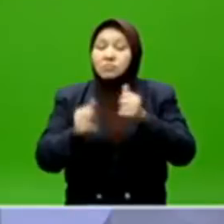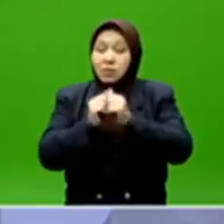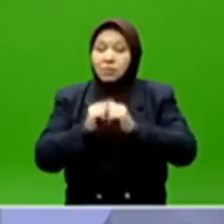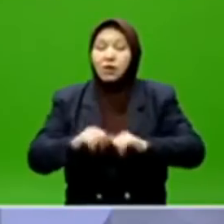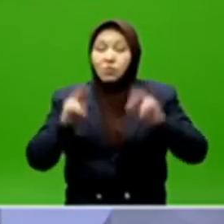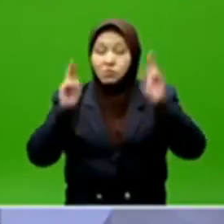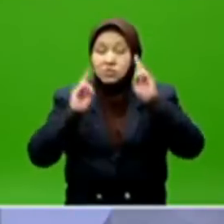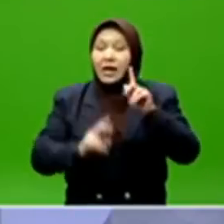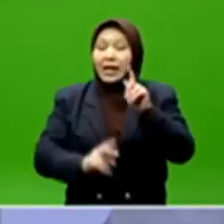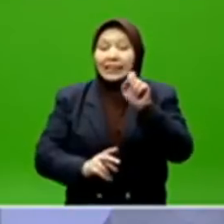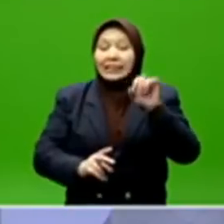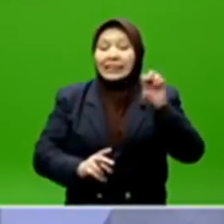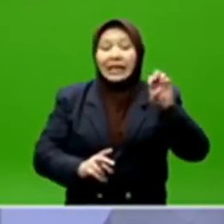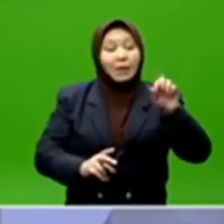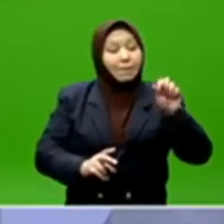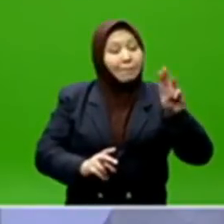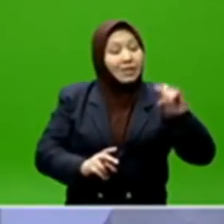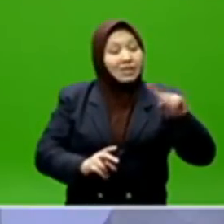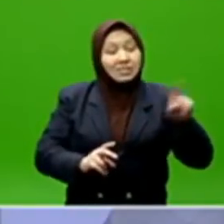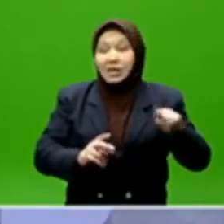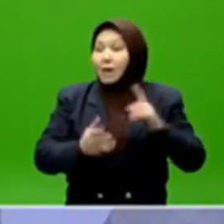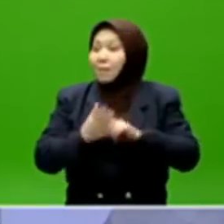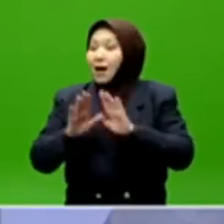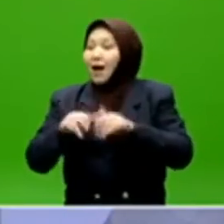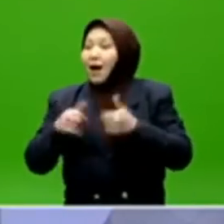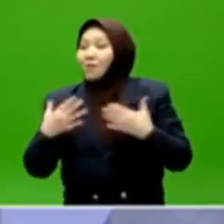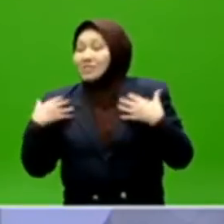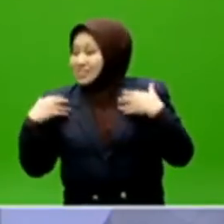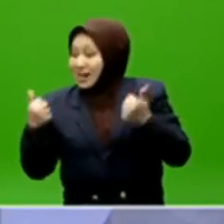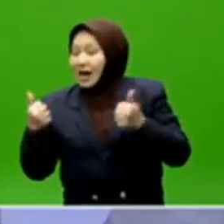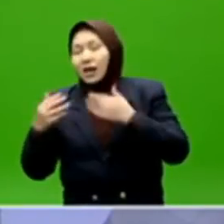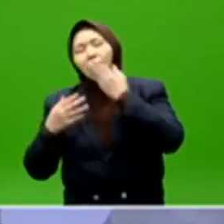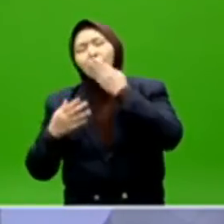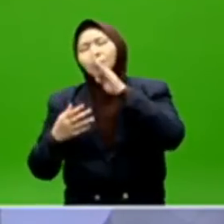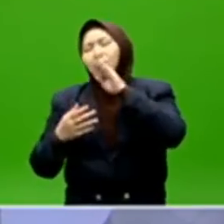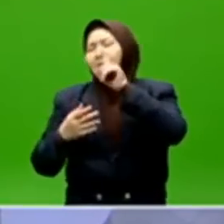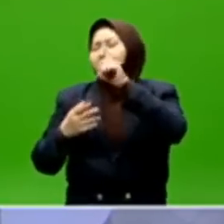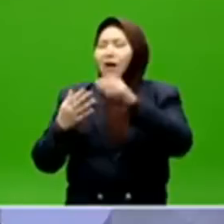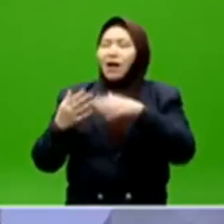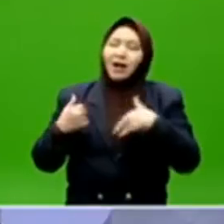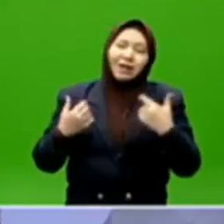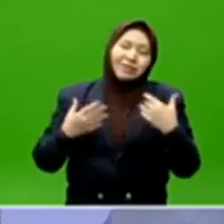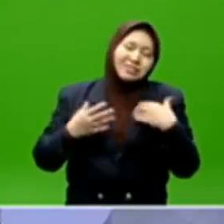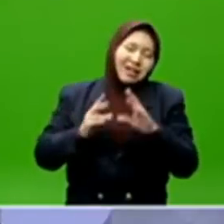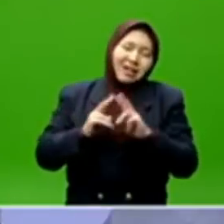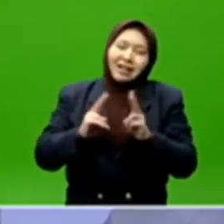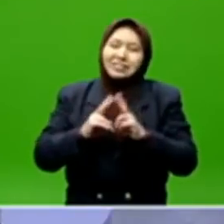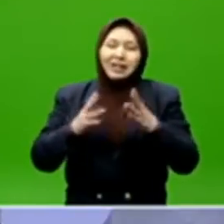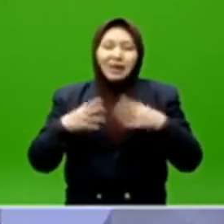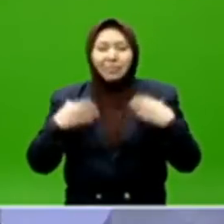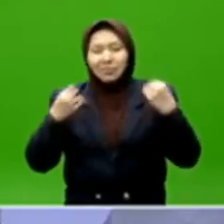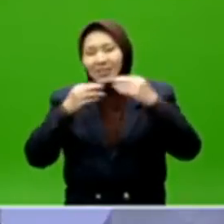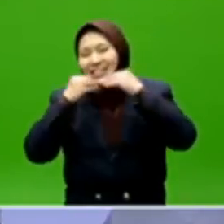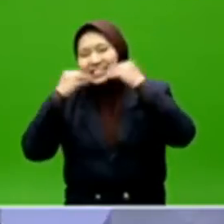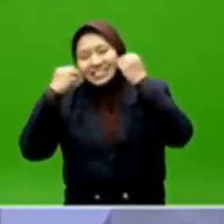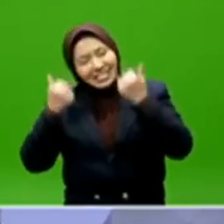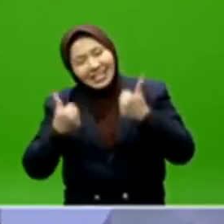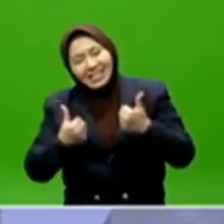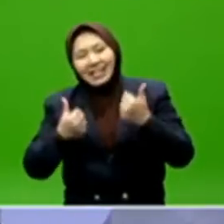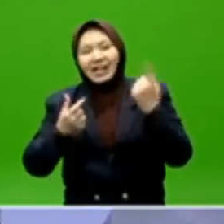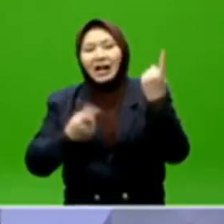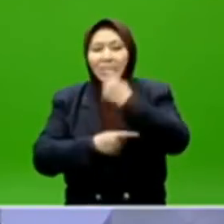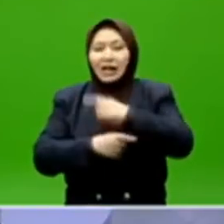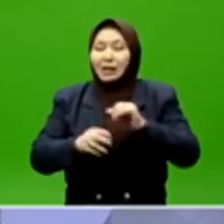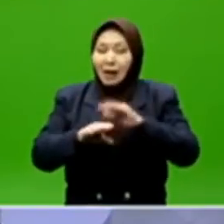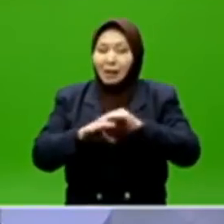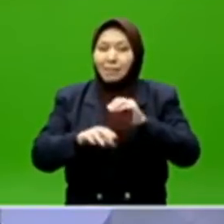Rahman. Apa khabar Ustaz? Alhamdulillah Ustaz Fazlul, sihat ya? Alhamdulillah Ustaz. Kuning hari ini Ustaz. Di hari ini semalam. Masya-Allah ya. Dan kawan-kawan